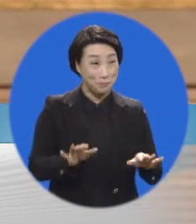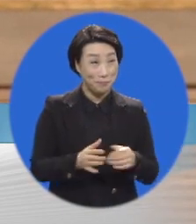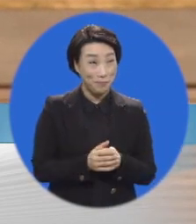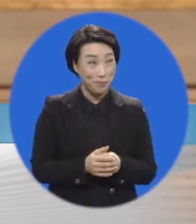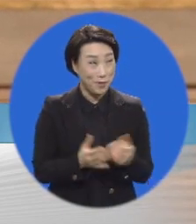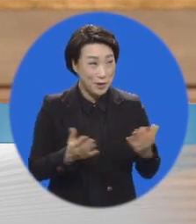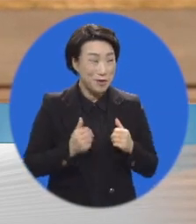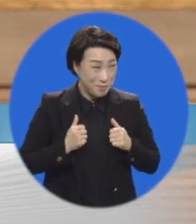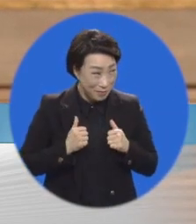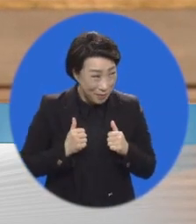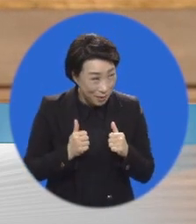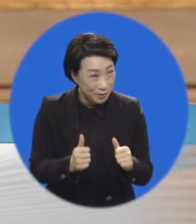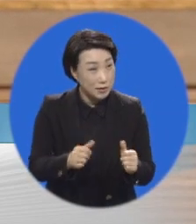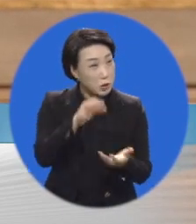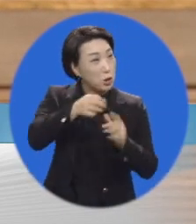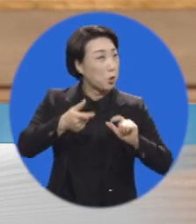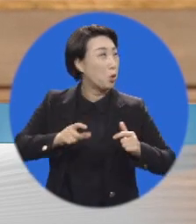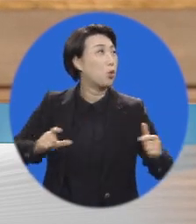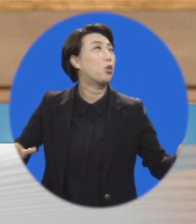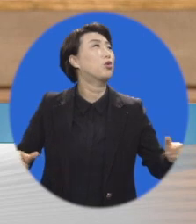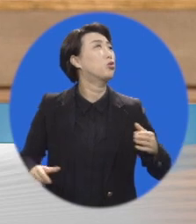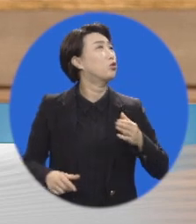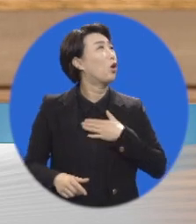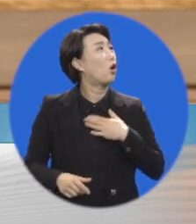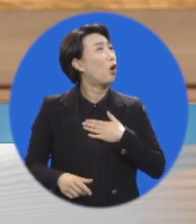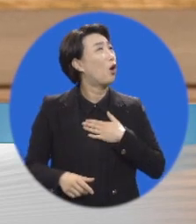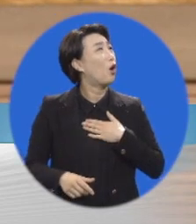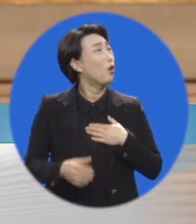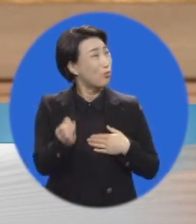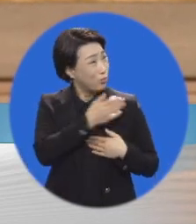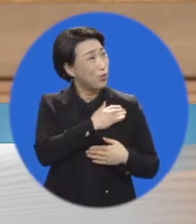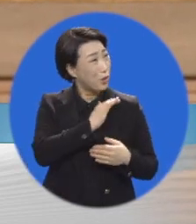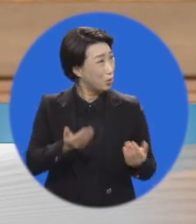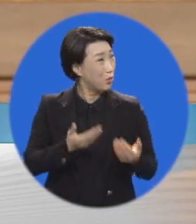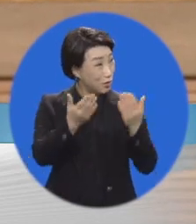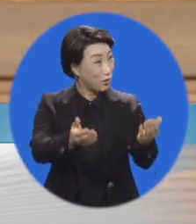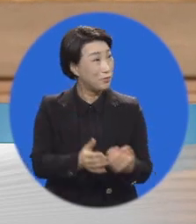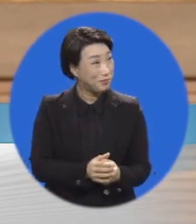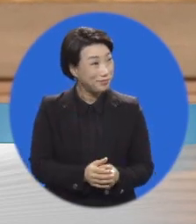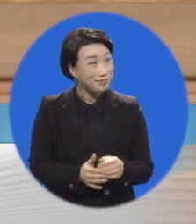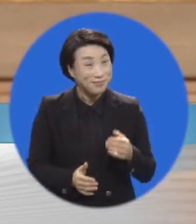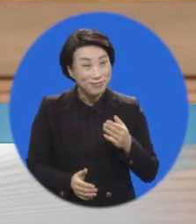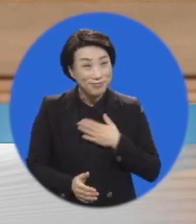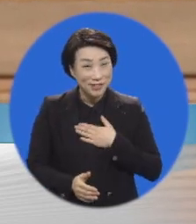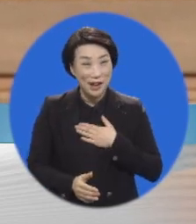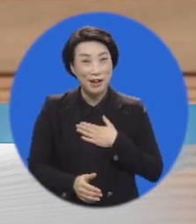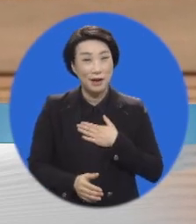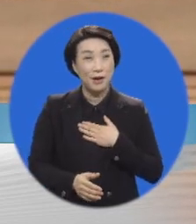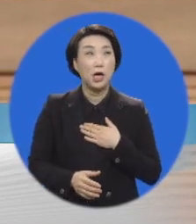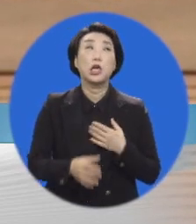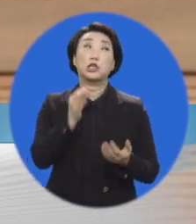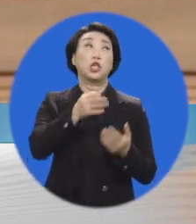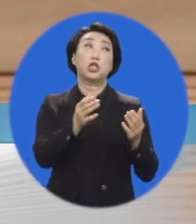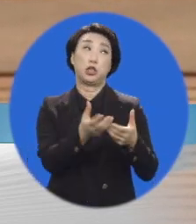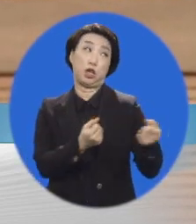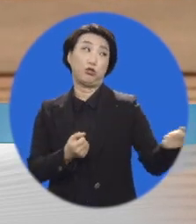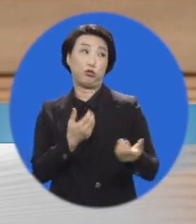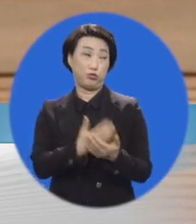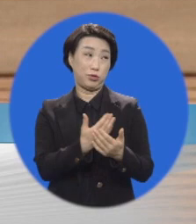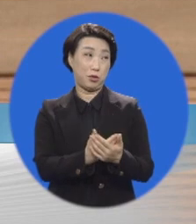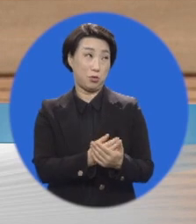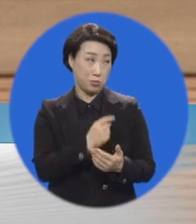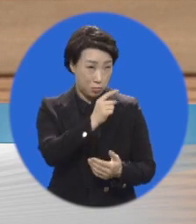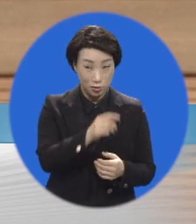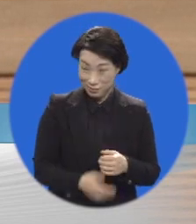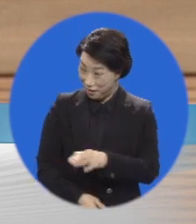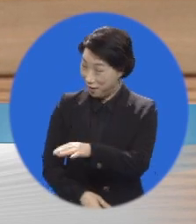해삼촌의 일을 이렇게 엄청나게 해주고 아주 부자되게 해주었으니 저에게도 분깃을 주세요.